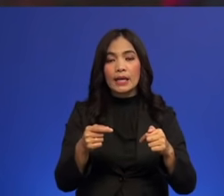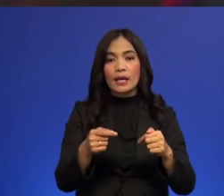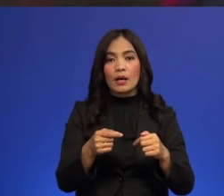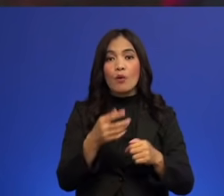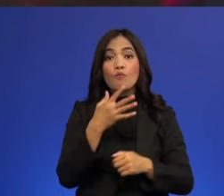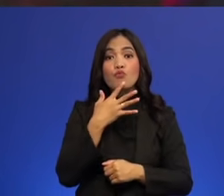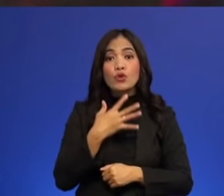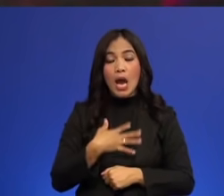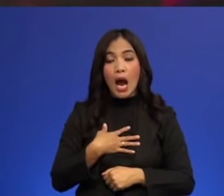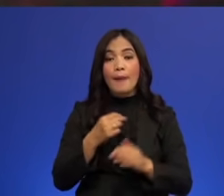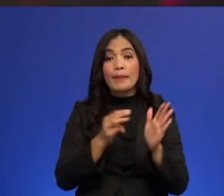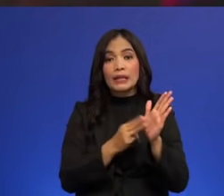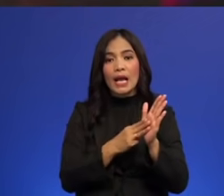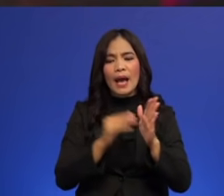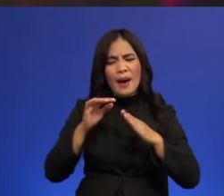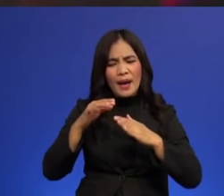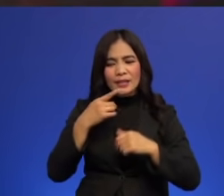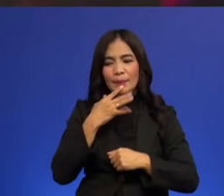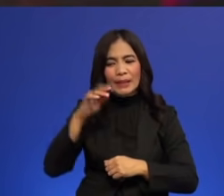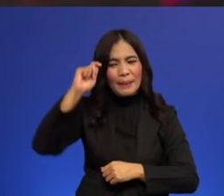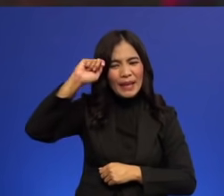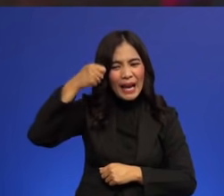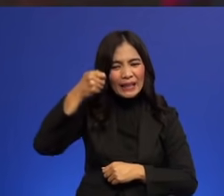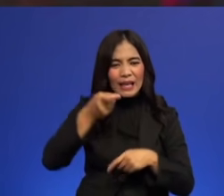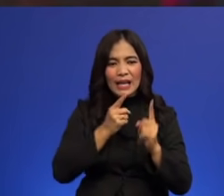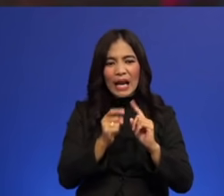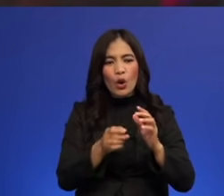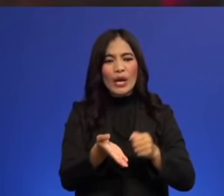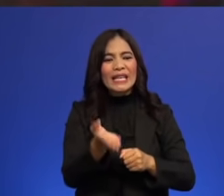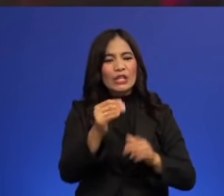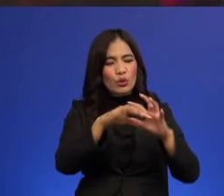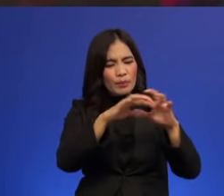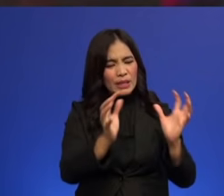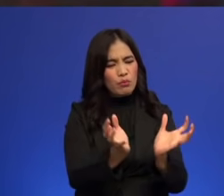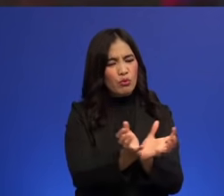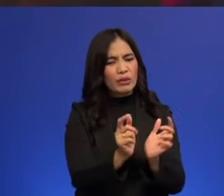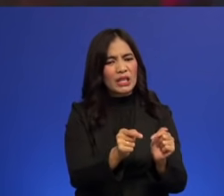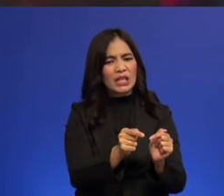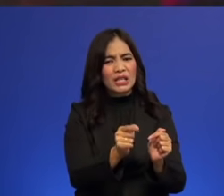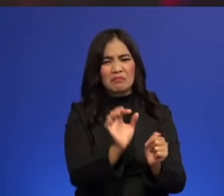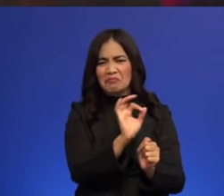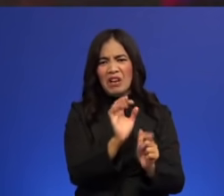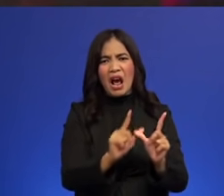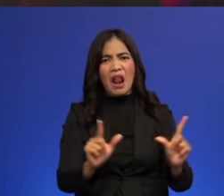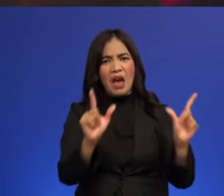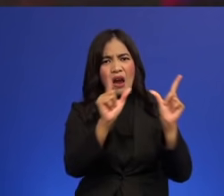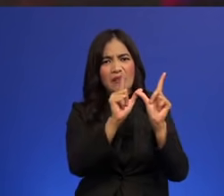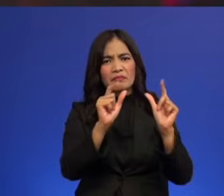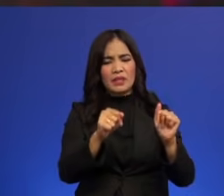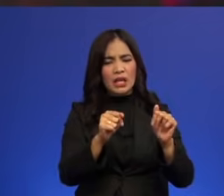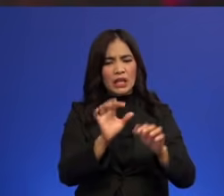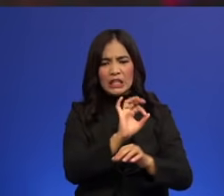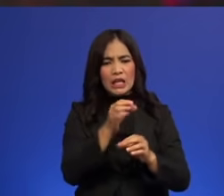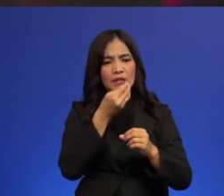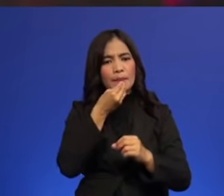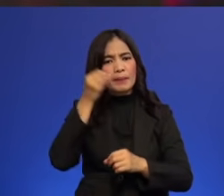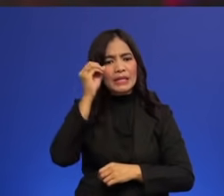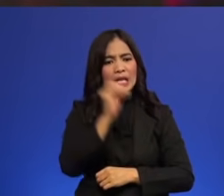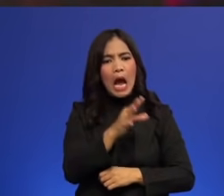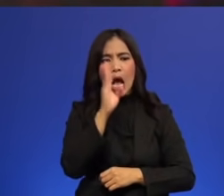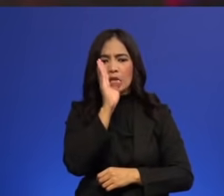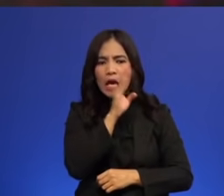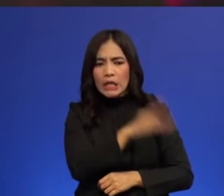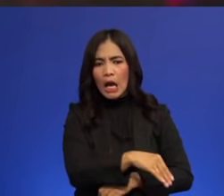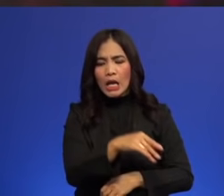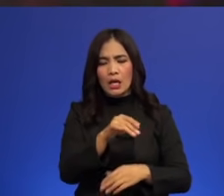kita betapa tidak idealnya hidup di bumi ini. Dan kita tidak menyia-nyiakan kesempatan